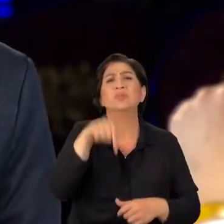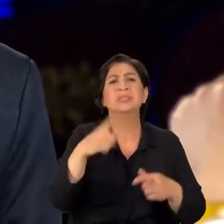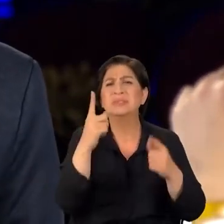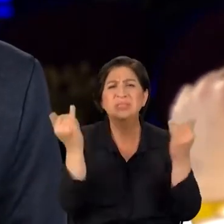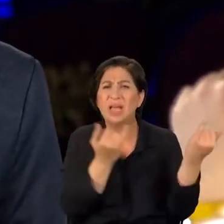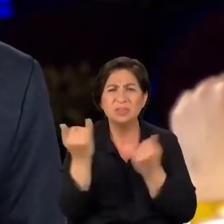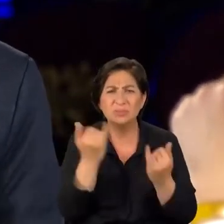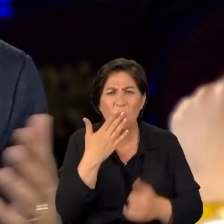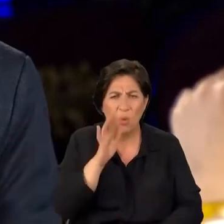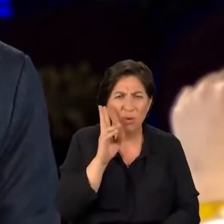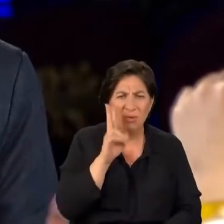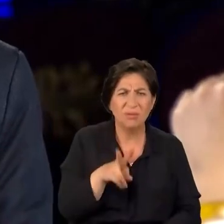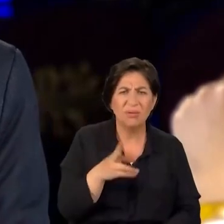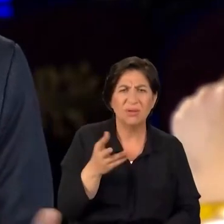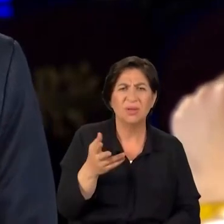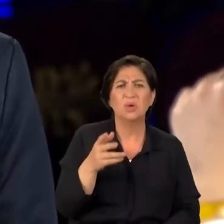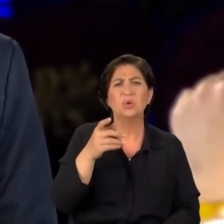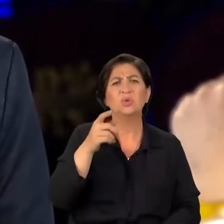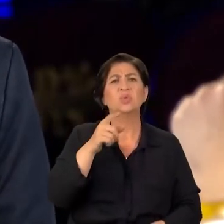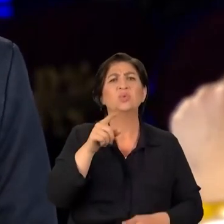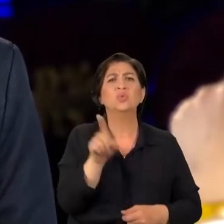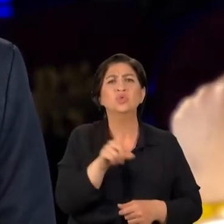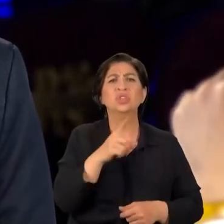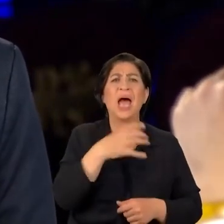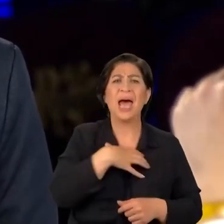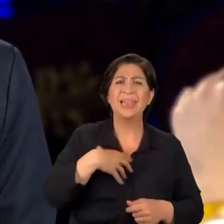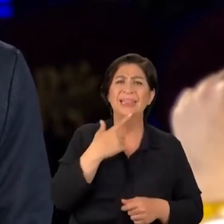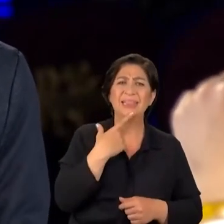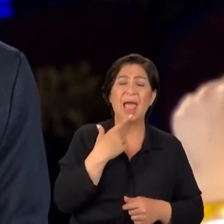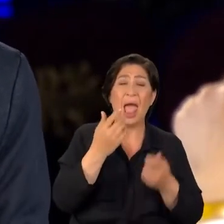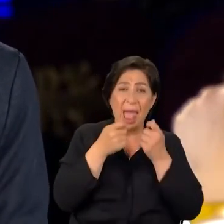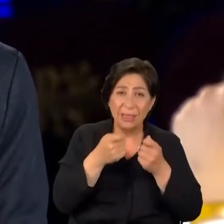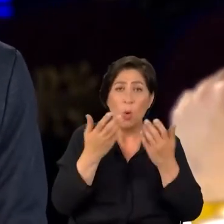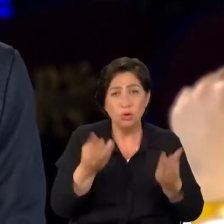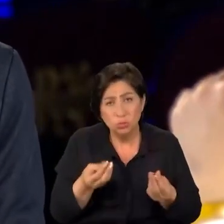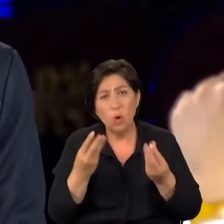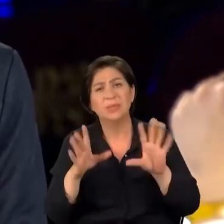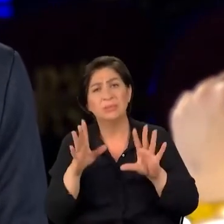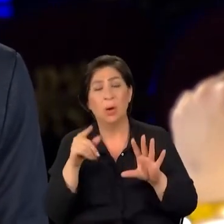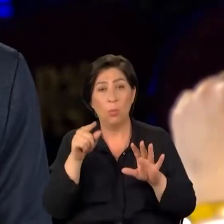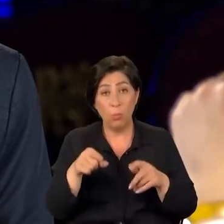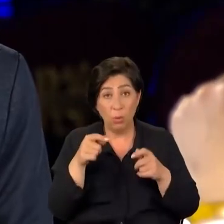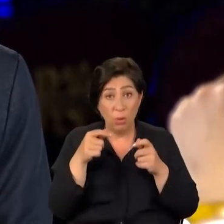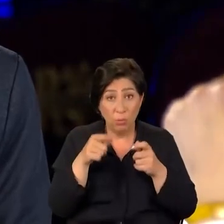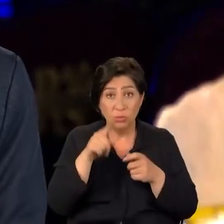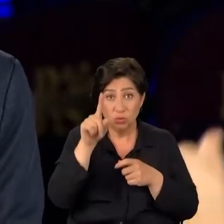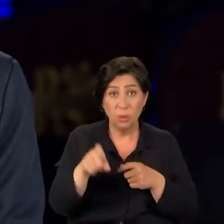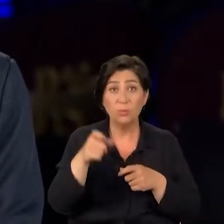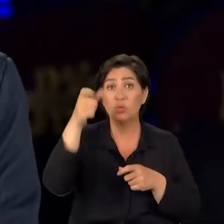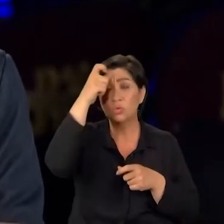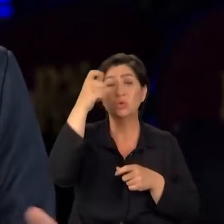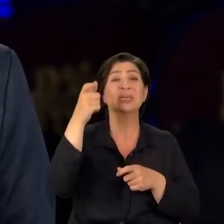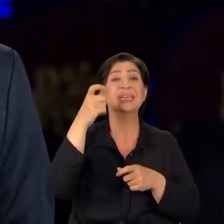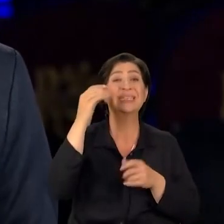değil mi ortalıkta? İşte, Türkçe ana dilde eğitim olsun mu olmasın mı? Bugün olmayan bu tartışmaya rağmen bugün soralım, Türkiye